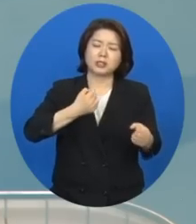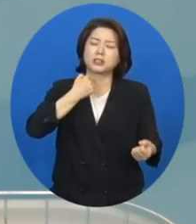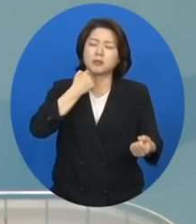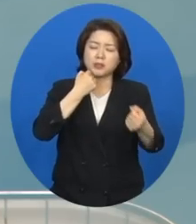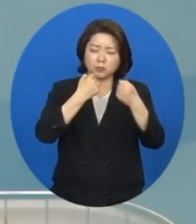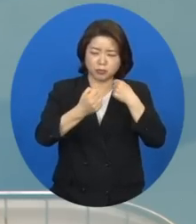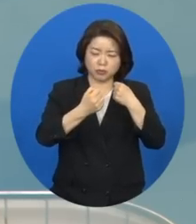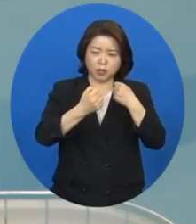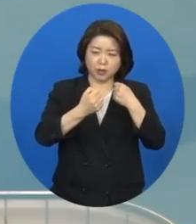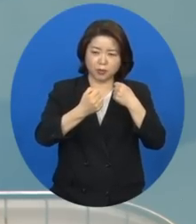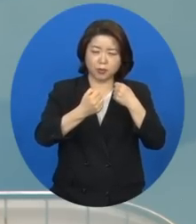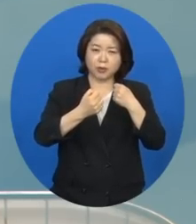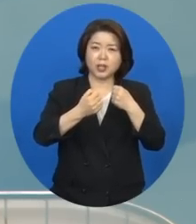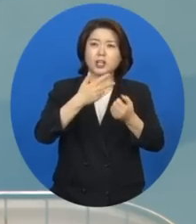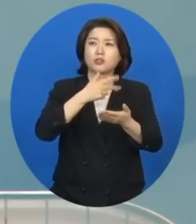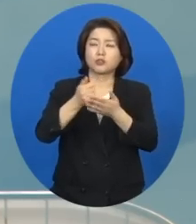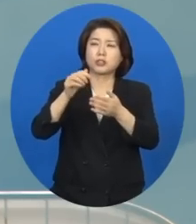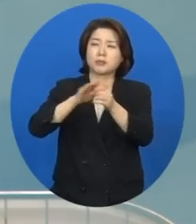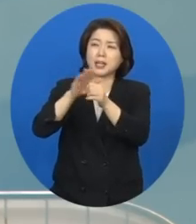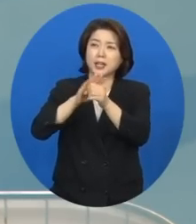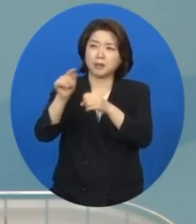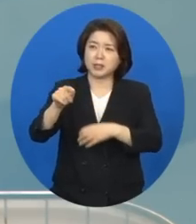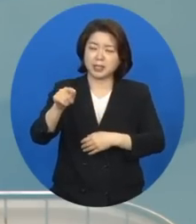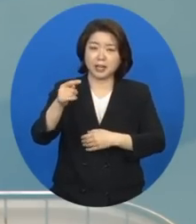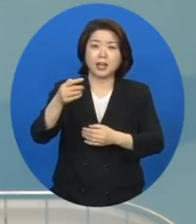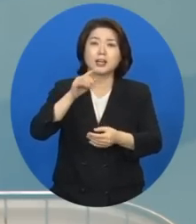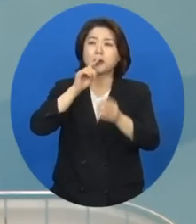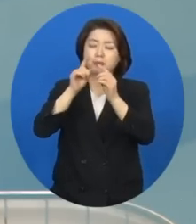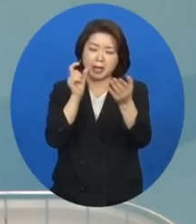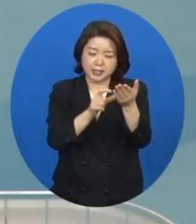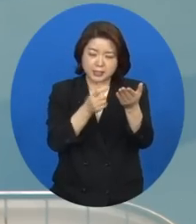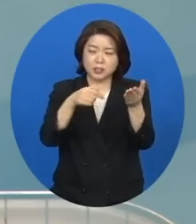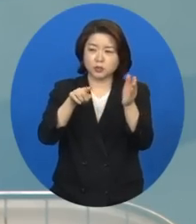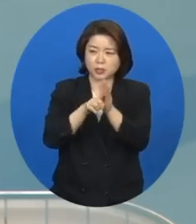자리로 갑니다. 문제와 씨름하고 결론을 내요.